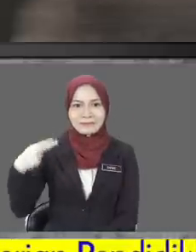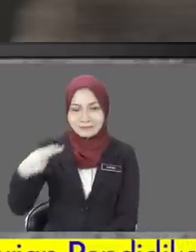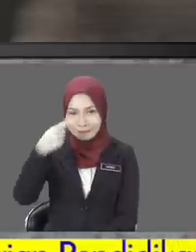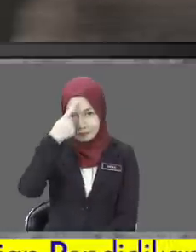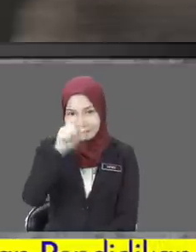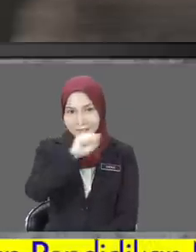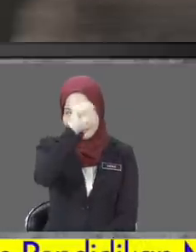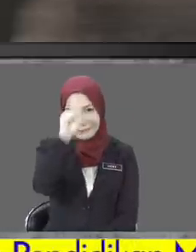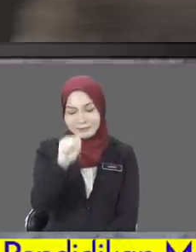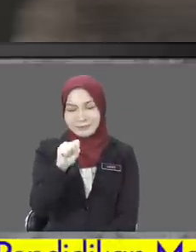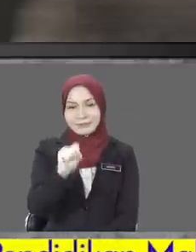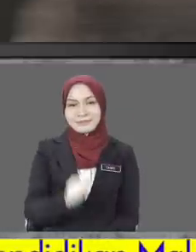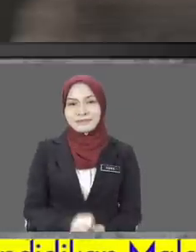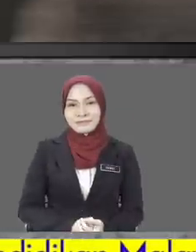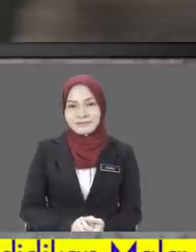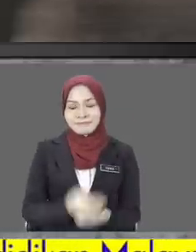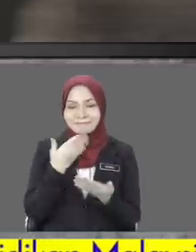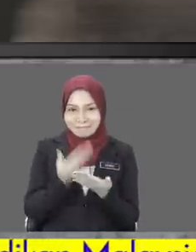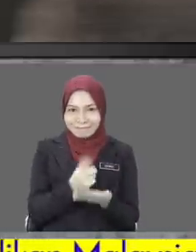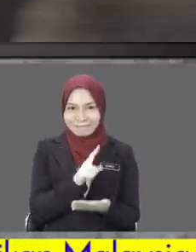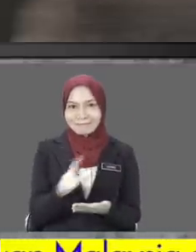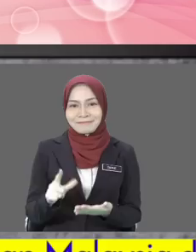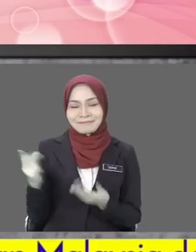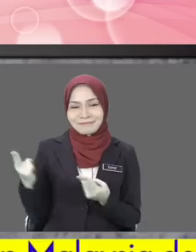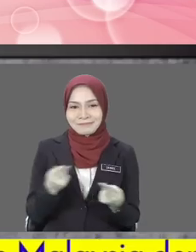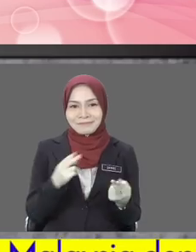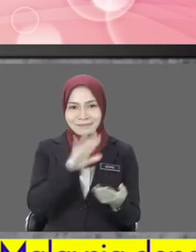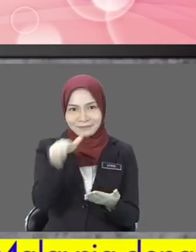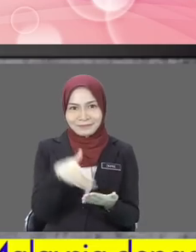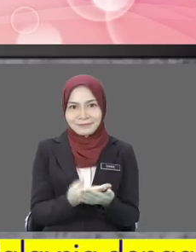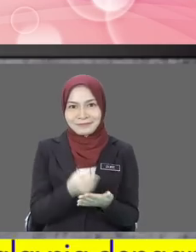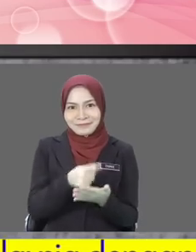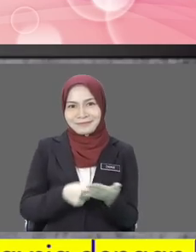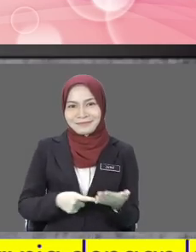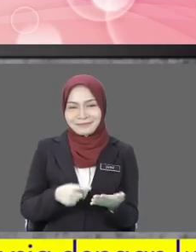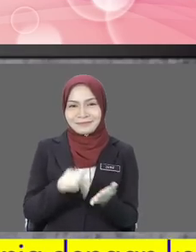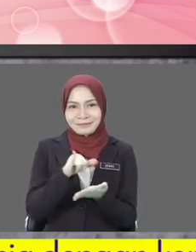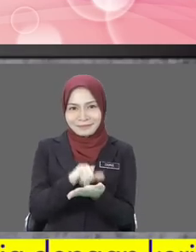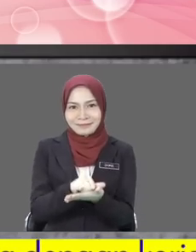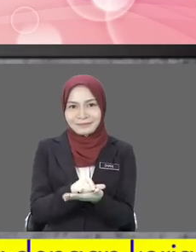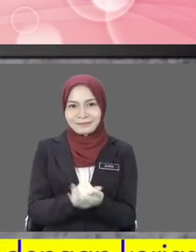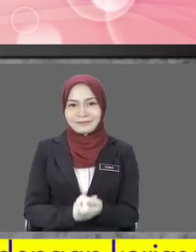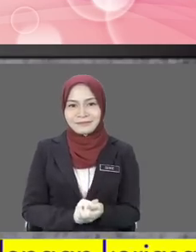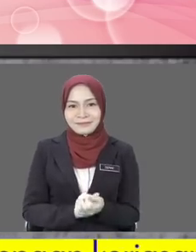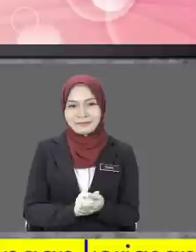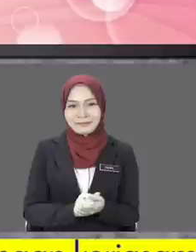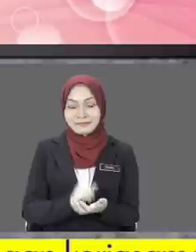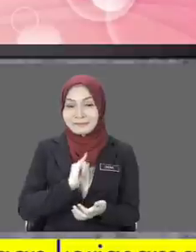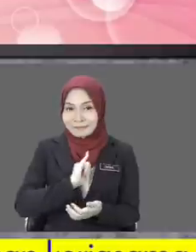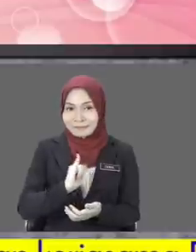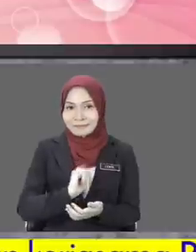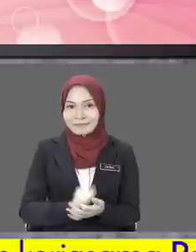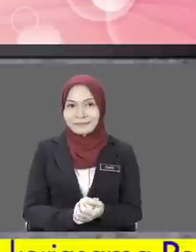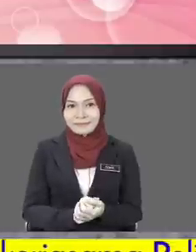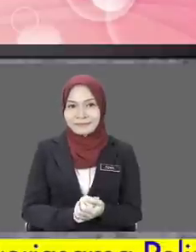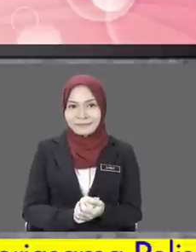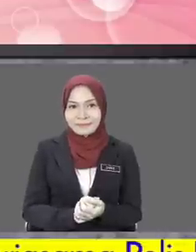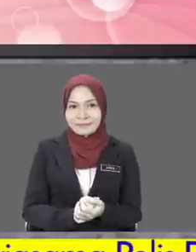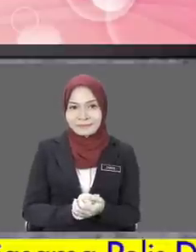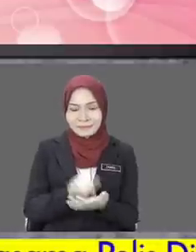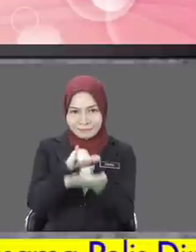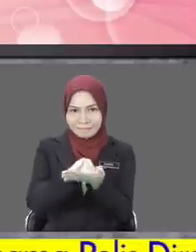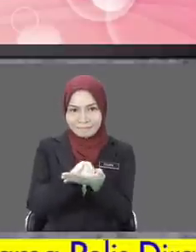diajukan Baiklah hadirin sekalian Apa itu personality bahasa dari perkataan Latin yaitu